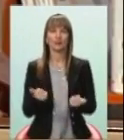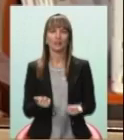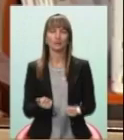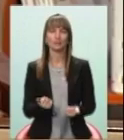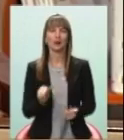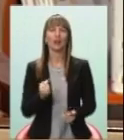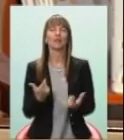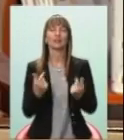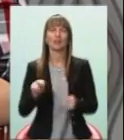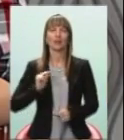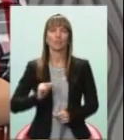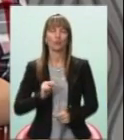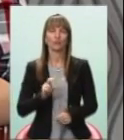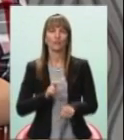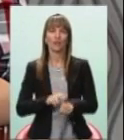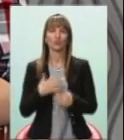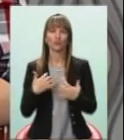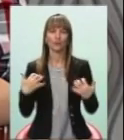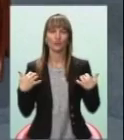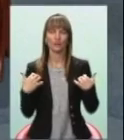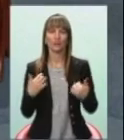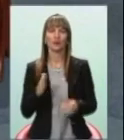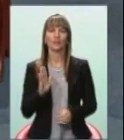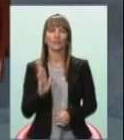А де, до речі, працюють ветеринари? В